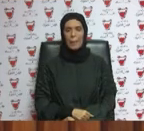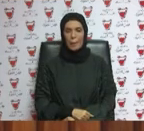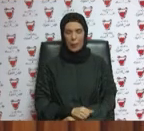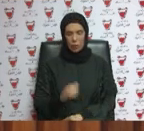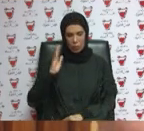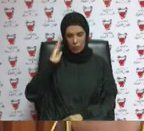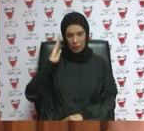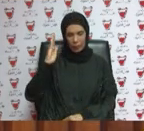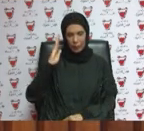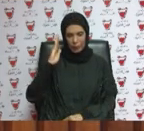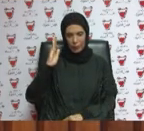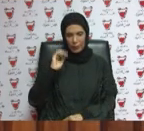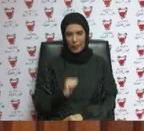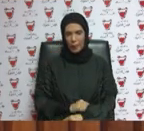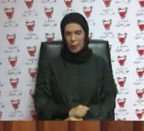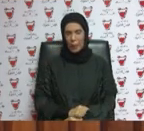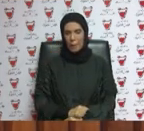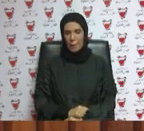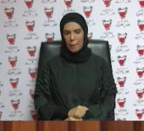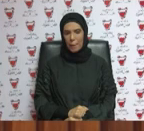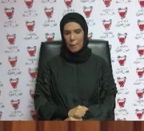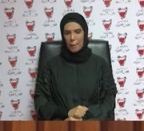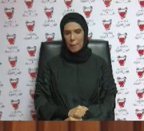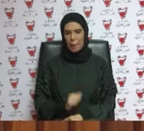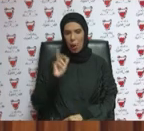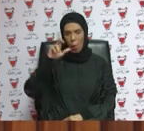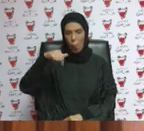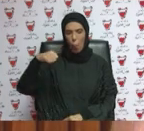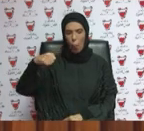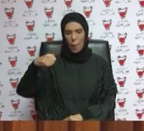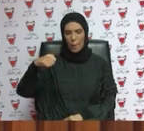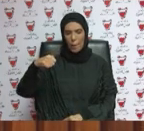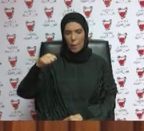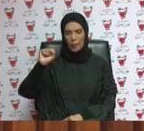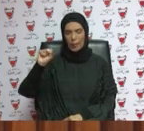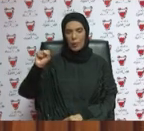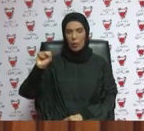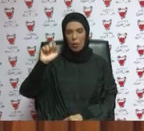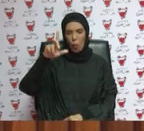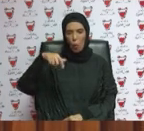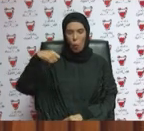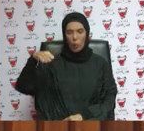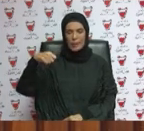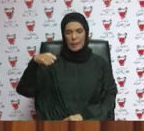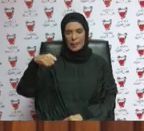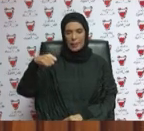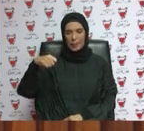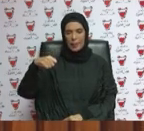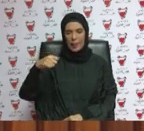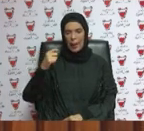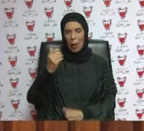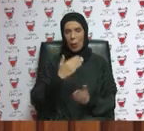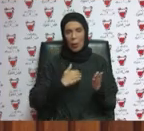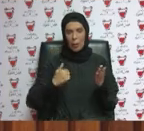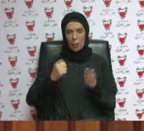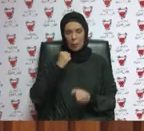وأشكر أصحاب المعالي والسعادة الوزراء، وبالخصوص معالي وزير المالية على